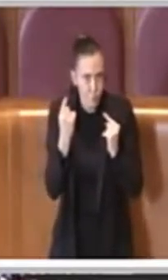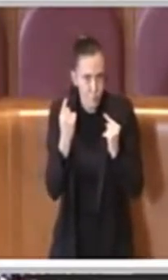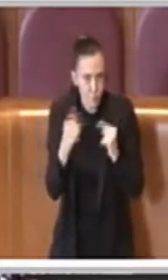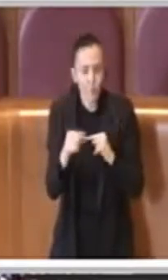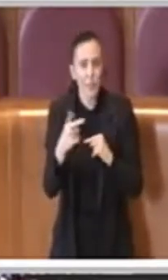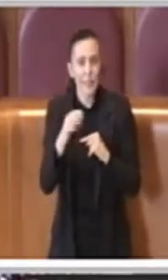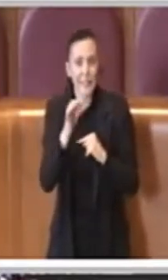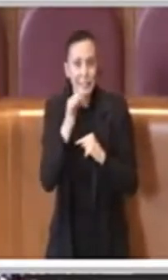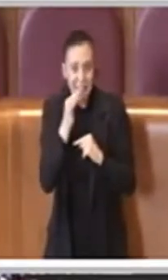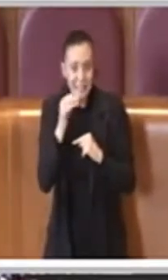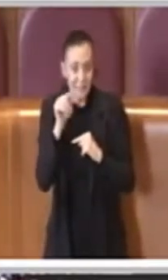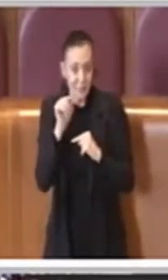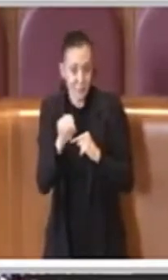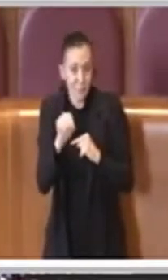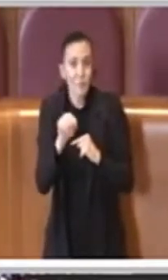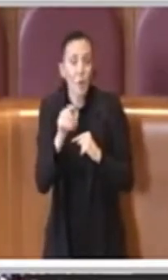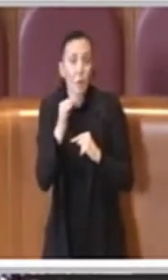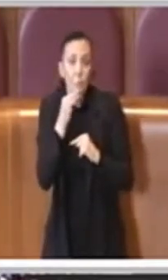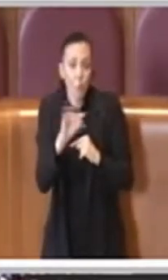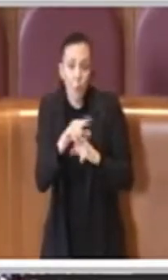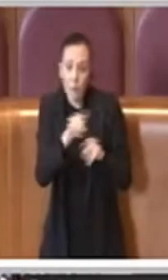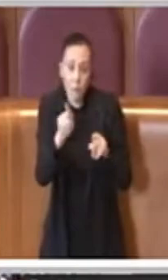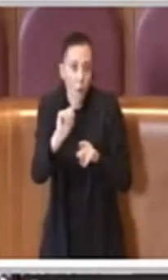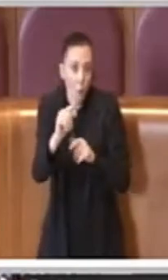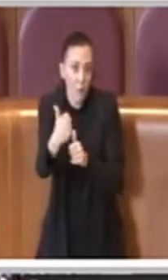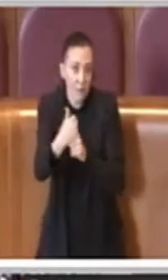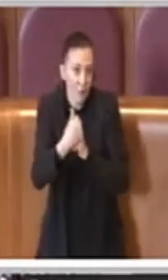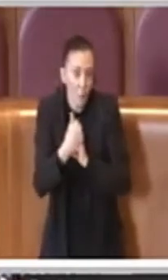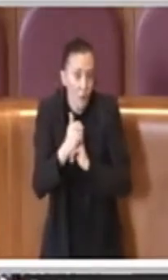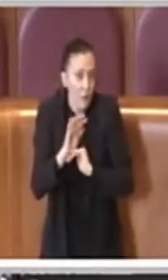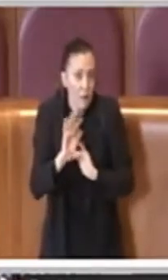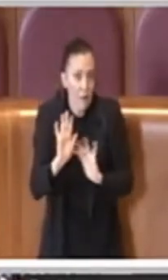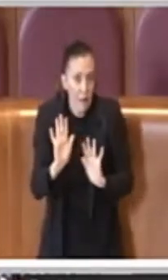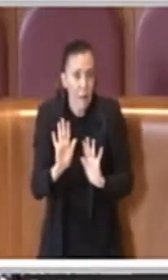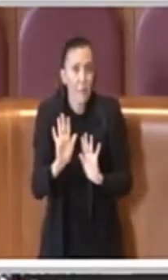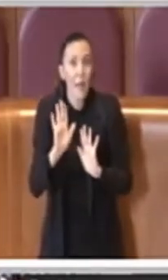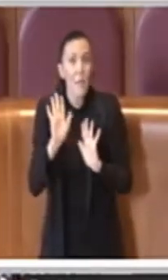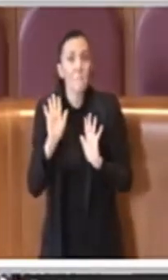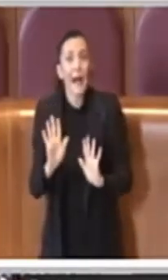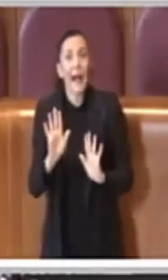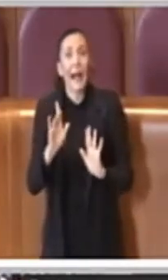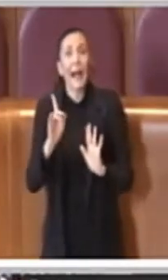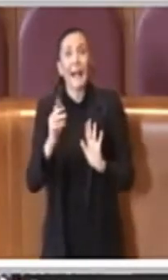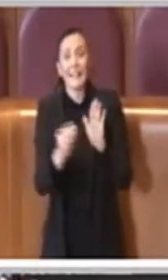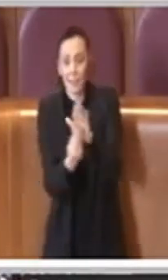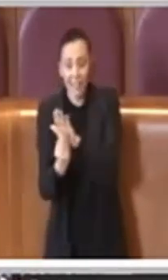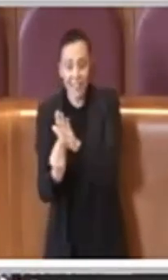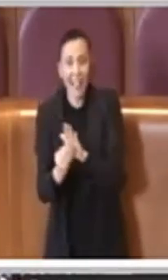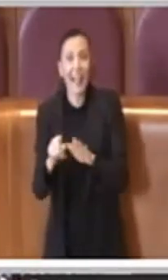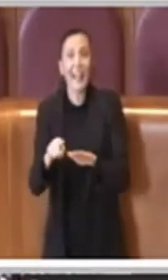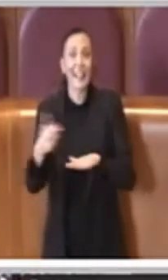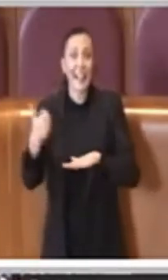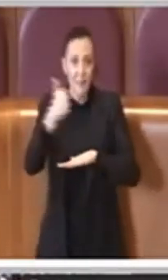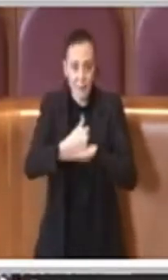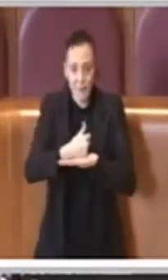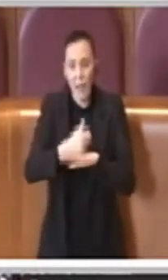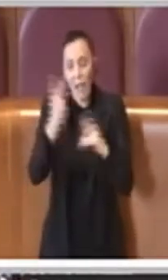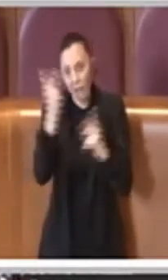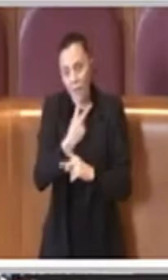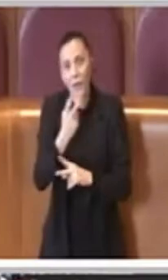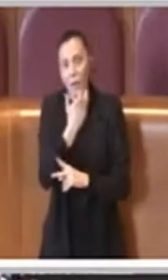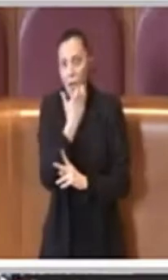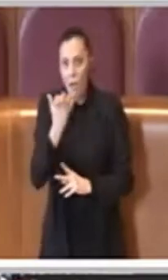non seguita su questo ragionamento, però io credo che nonostante i dipendenti capitolini siano sicuramente a cuore di tutti